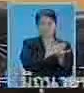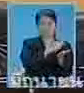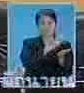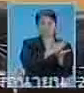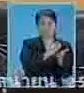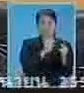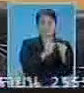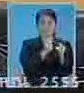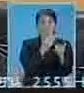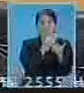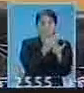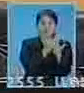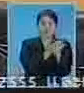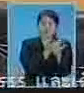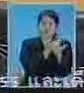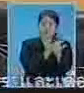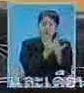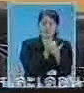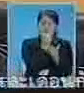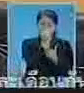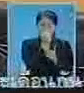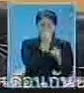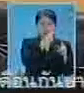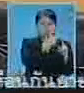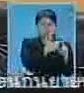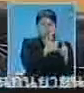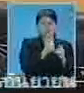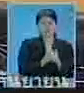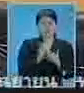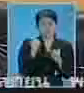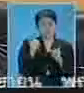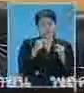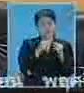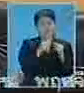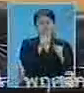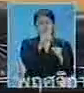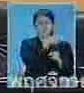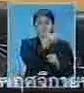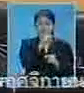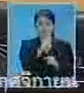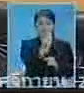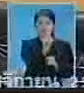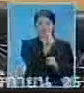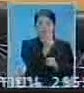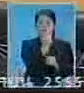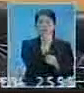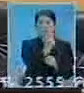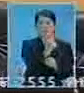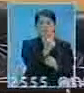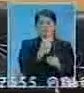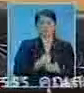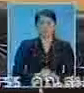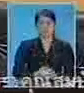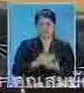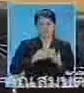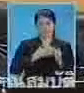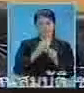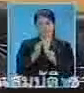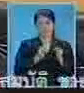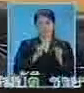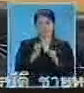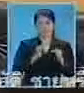ำระดอกเบี้ยในแต่ละปีนั้นเป็นสัดส่วนเท่ากับกี่เปอร์เซ็นต์ของงบประมาณโดยรวมผมขออนุญาตเรียนนะครับว่